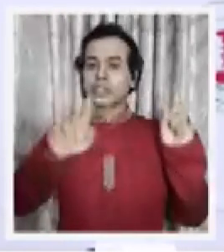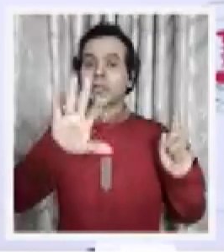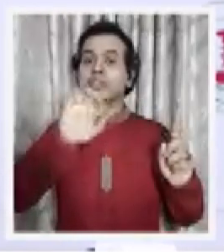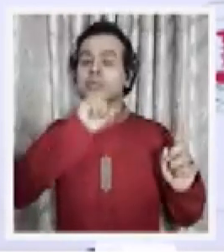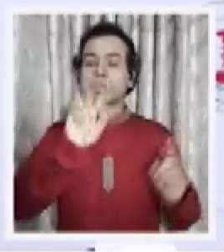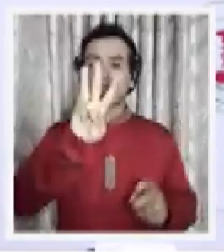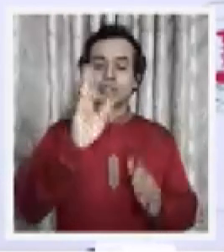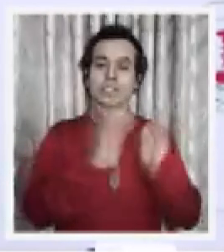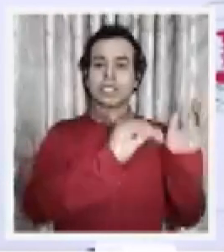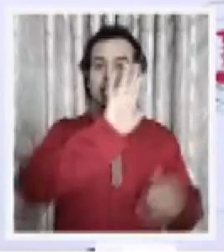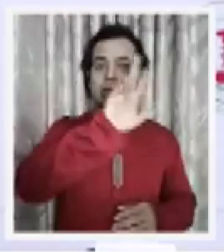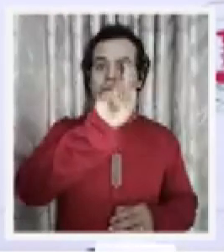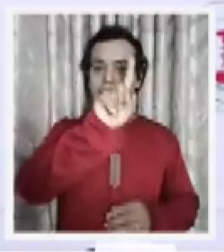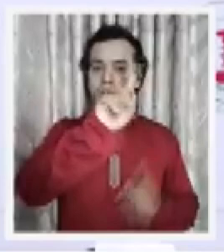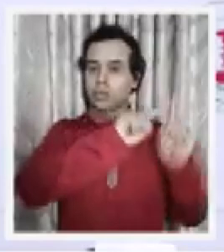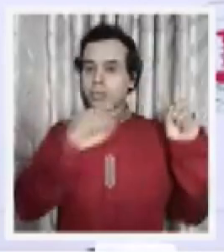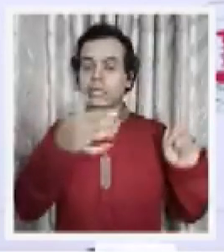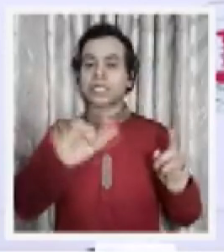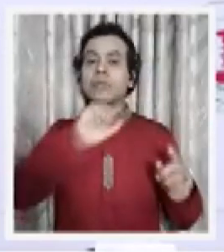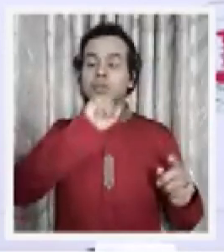31 থেকে 40 বছরের 2 জন, 41 থেকে 50 বছর 3 জন,